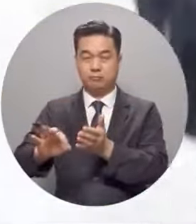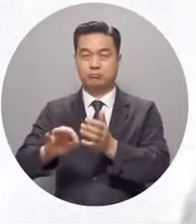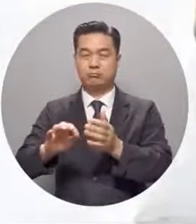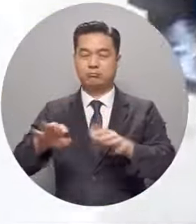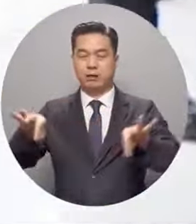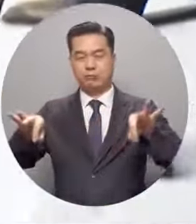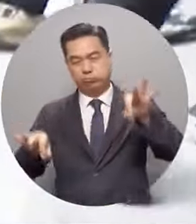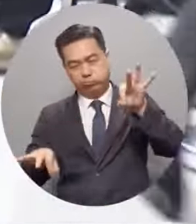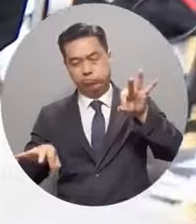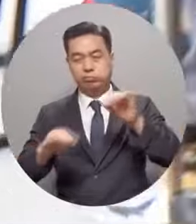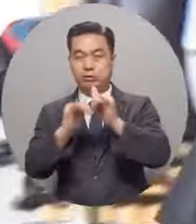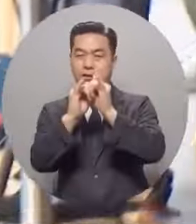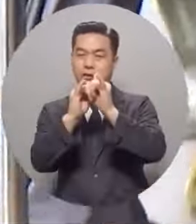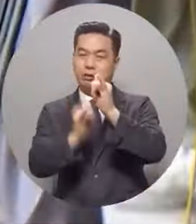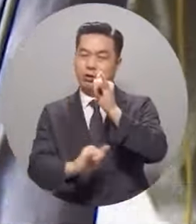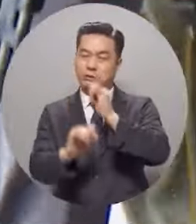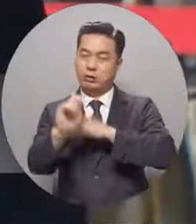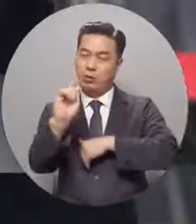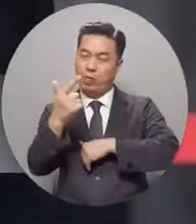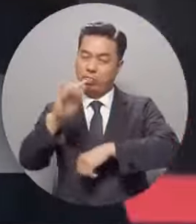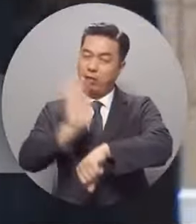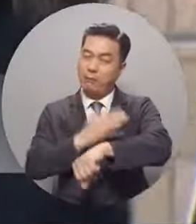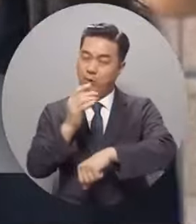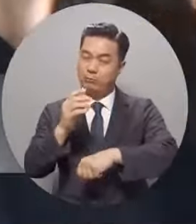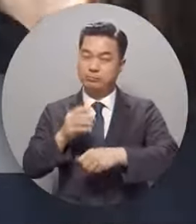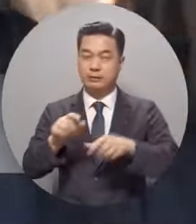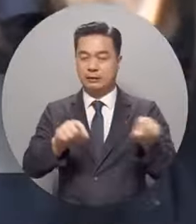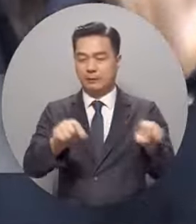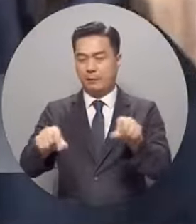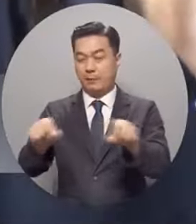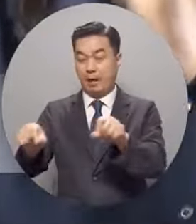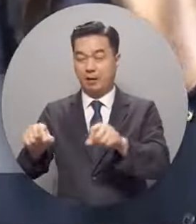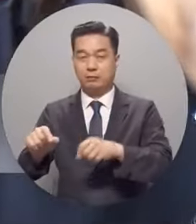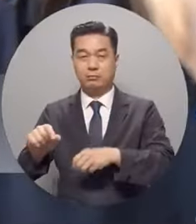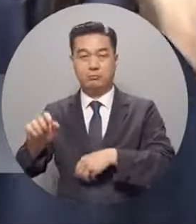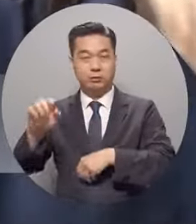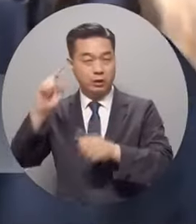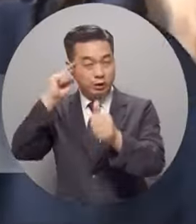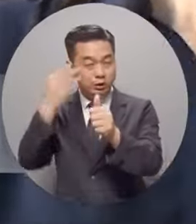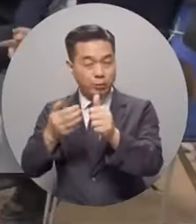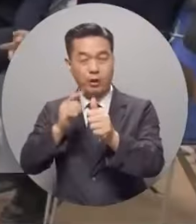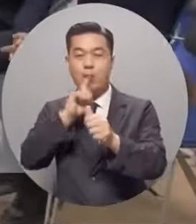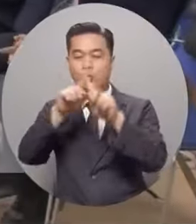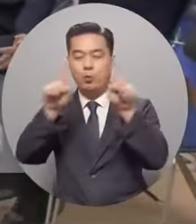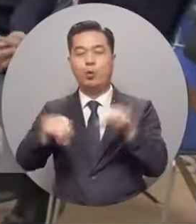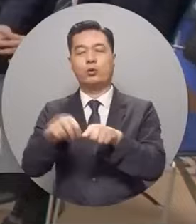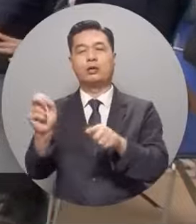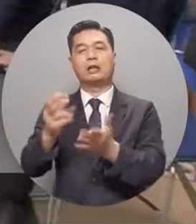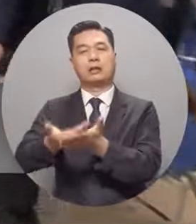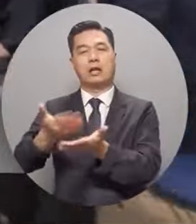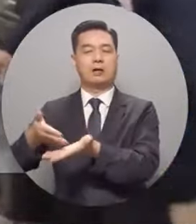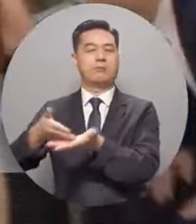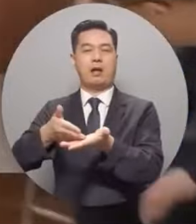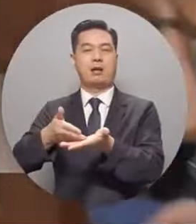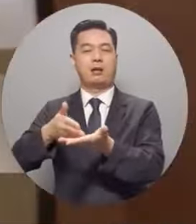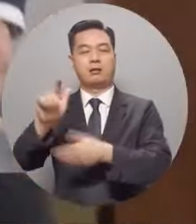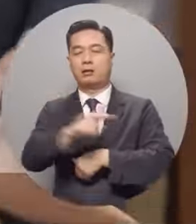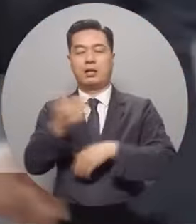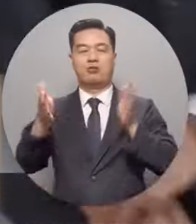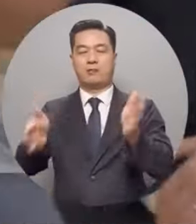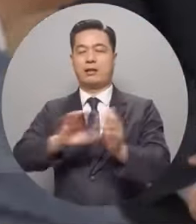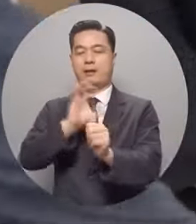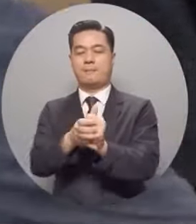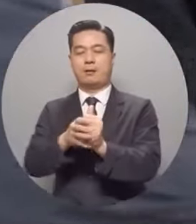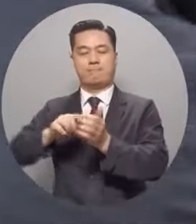이유로 청문보고서 채택을 미루자 윤 대통령이 청문보고서 재송부를 요청했고 이후 하루 만에 임명을